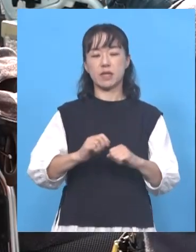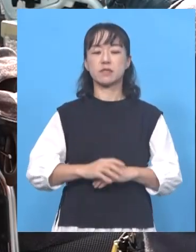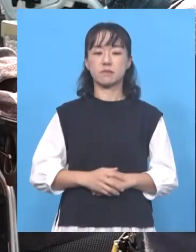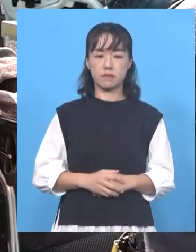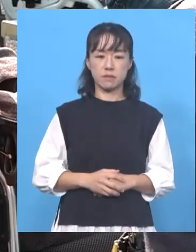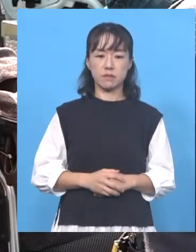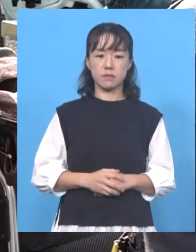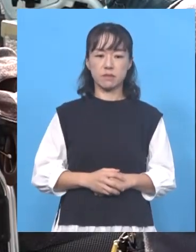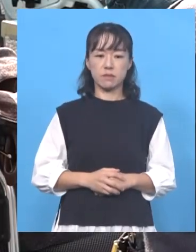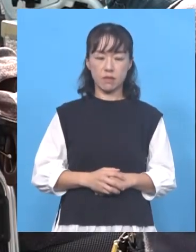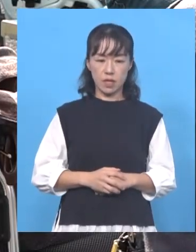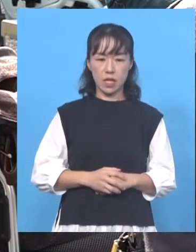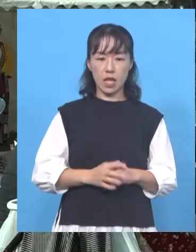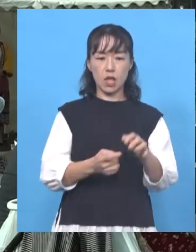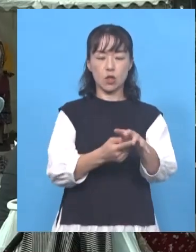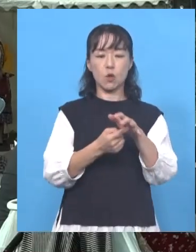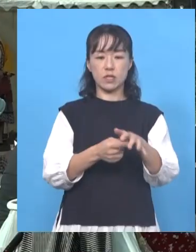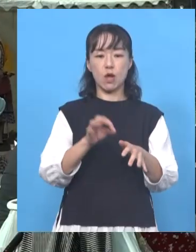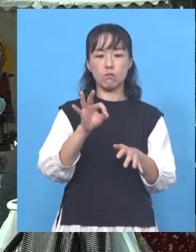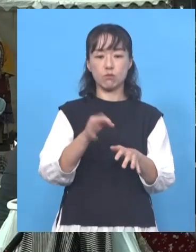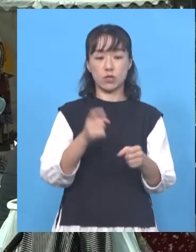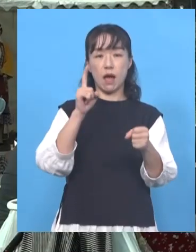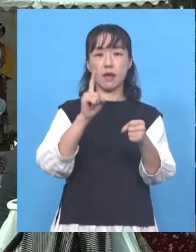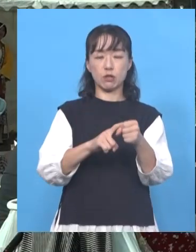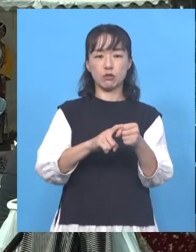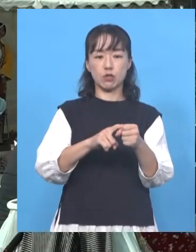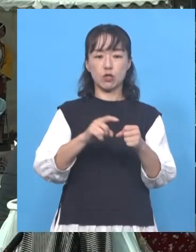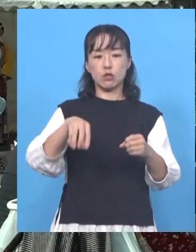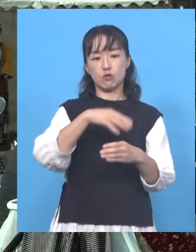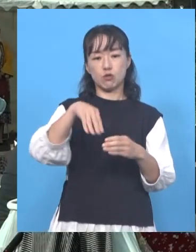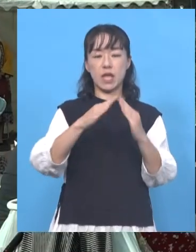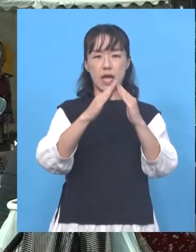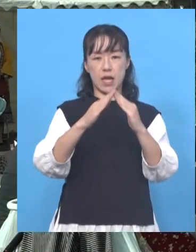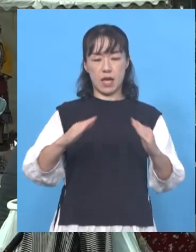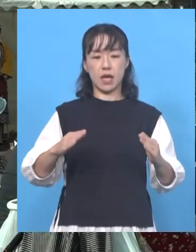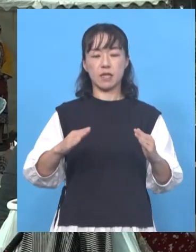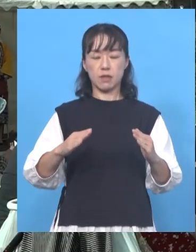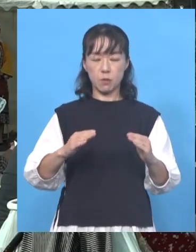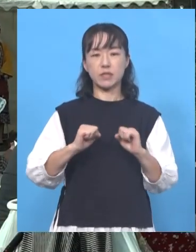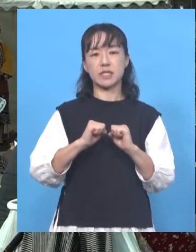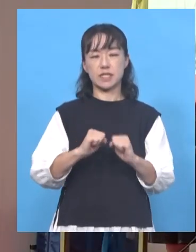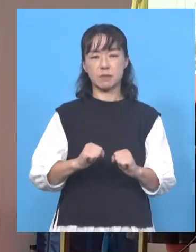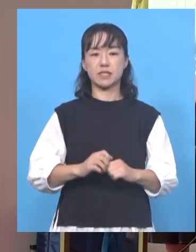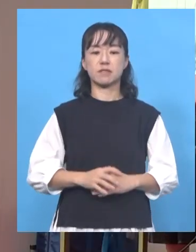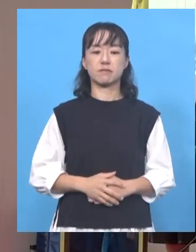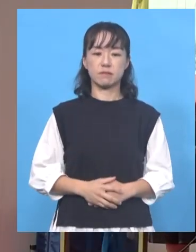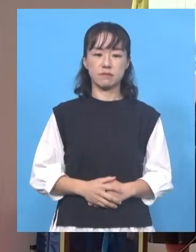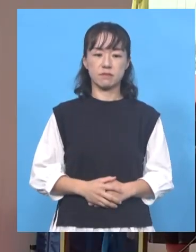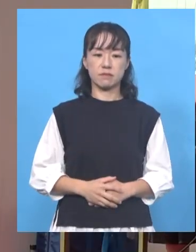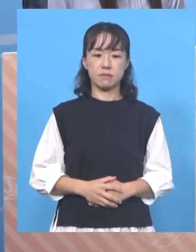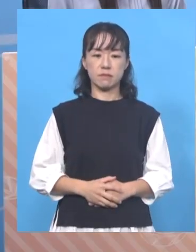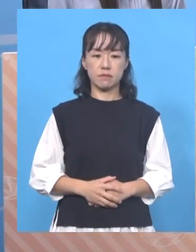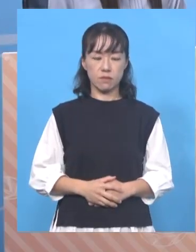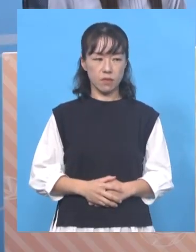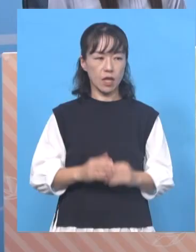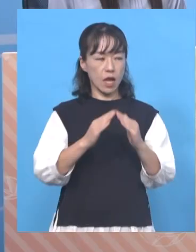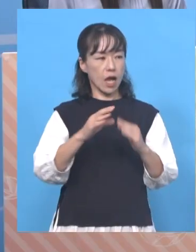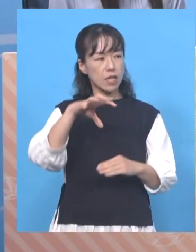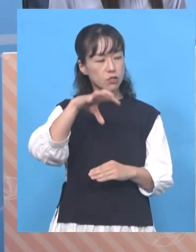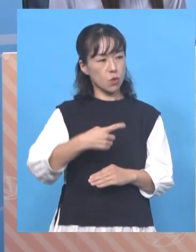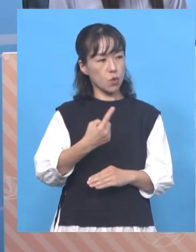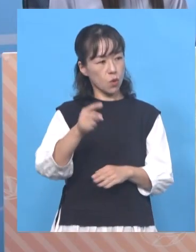食、そして東近江市産農産物が当たる抽選会などイベントが盛りだくさんです。 はい、では最後に会場への